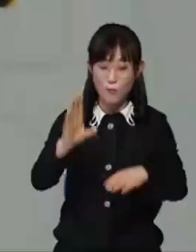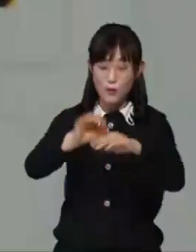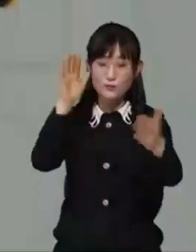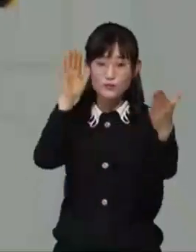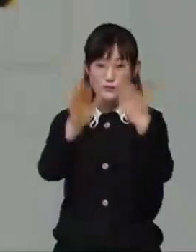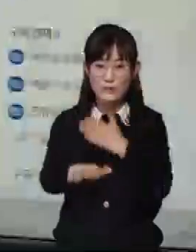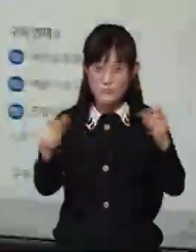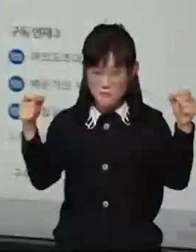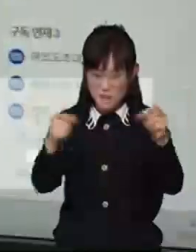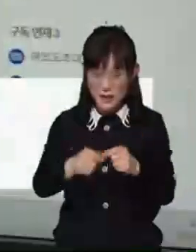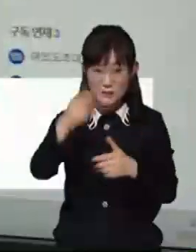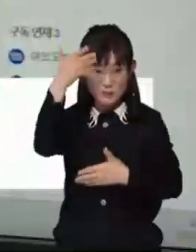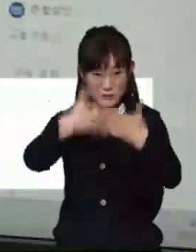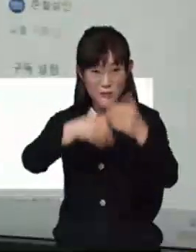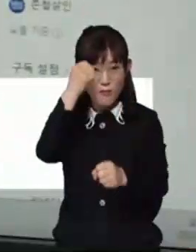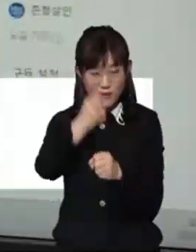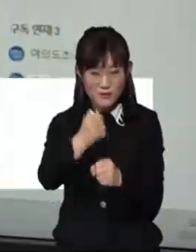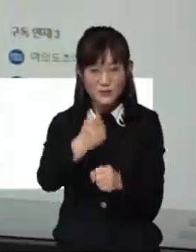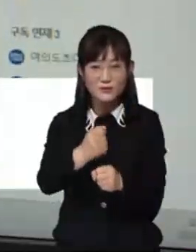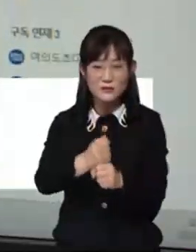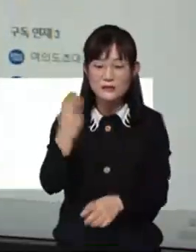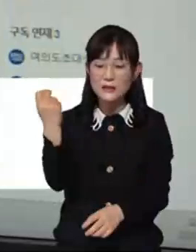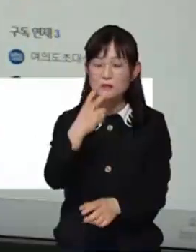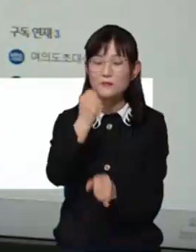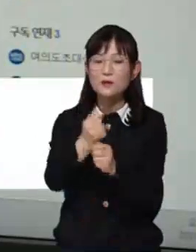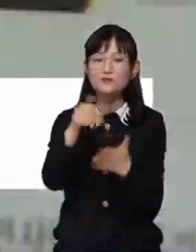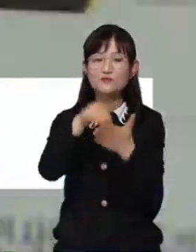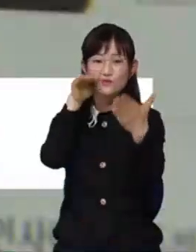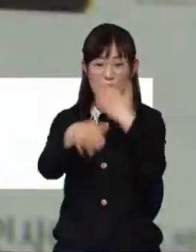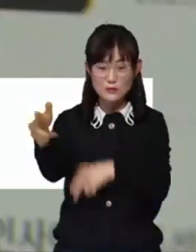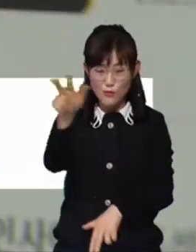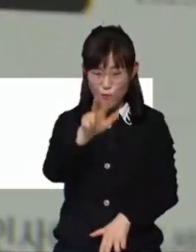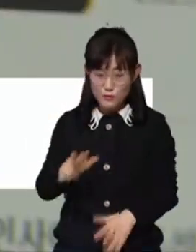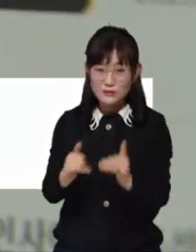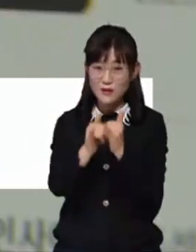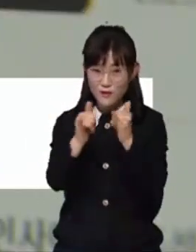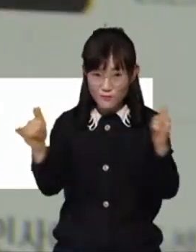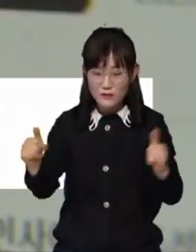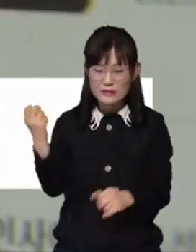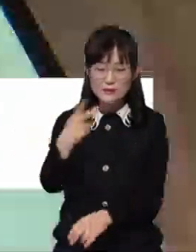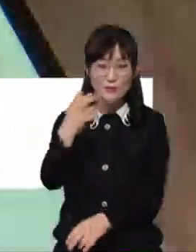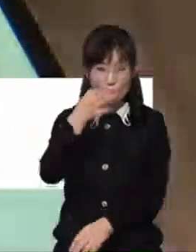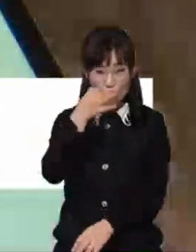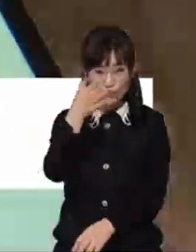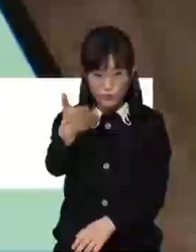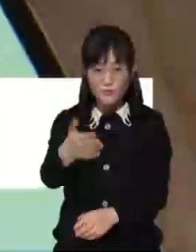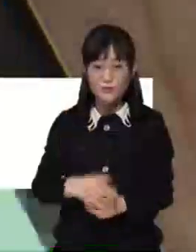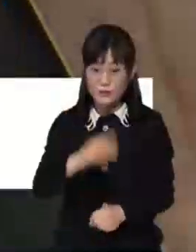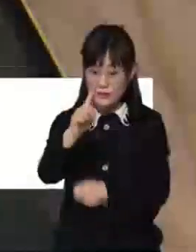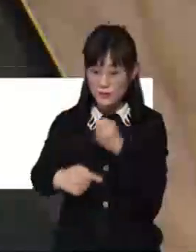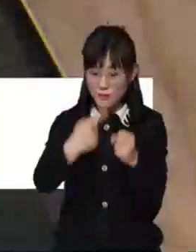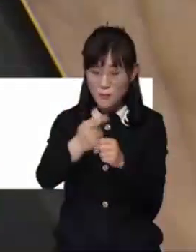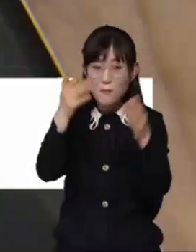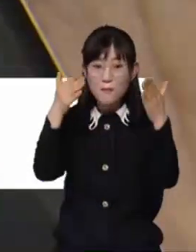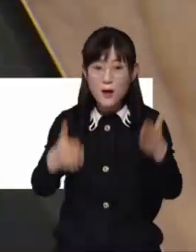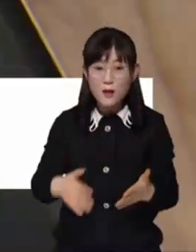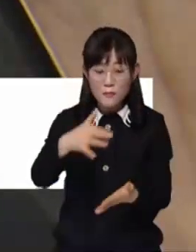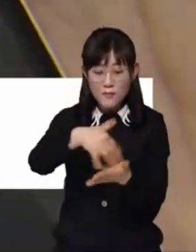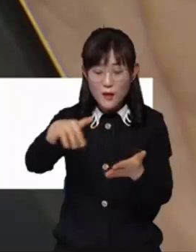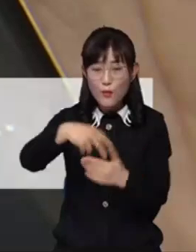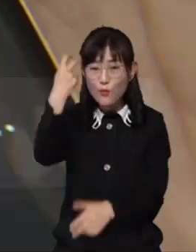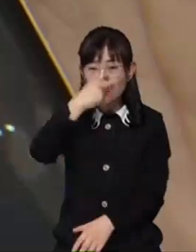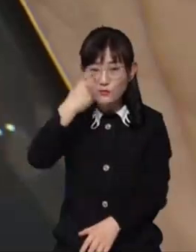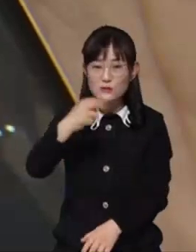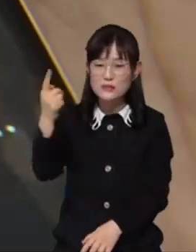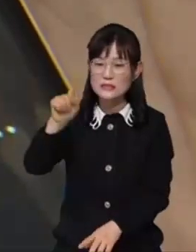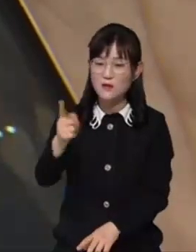방송 후엔 쇼폼 영상과 기사 형태 등으로 제가 공개 전국의 독자들에게 다가가고 있는데 1년여 만에 누적 조회 수 1억